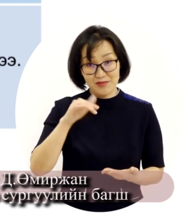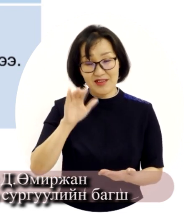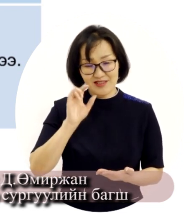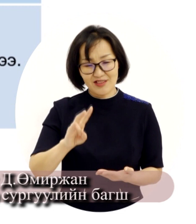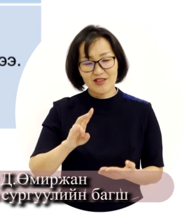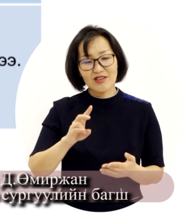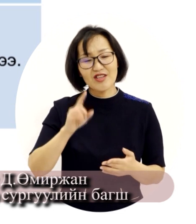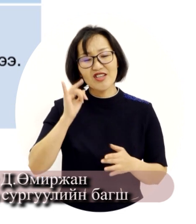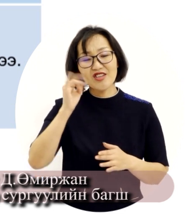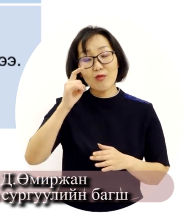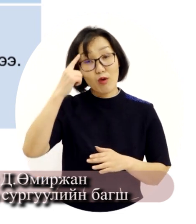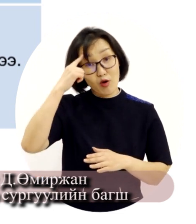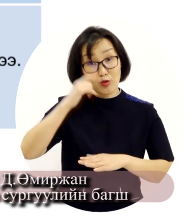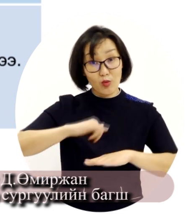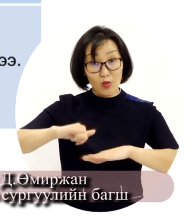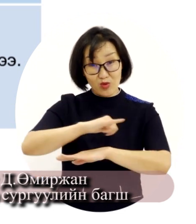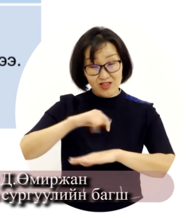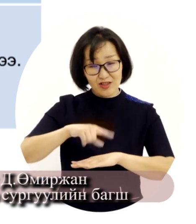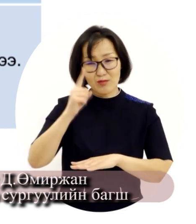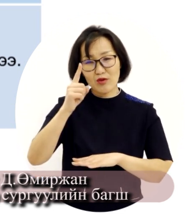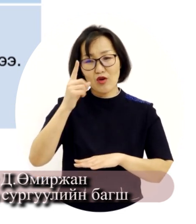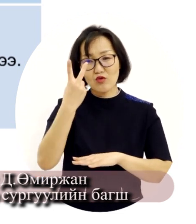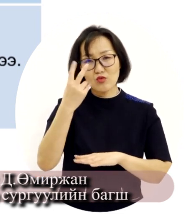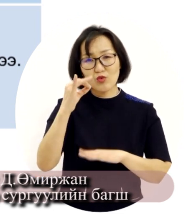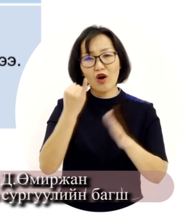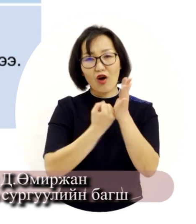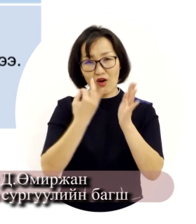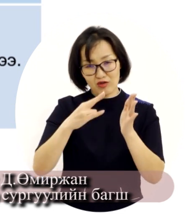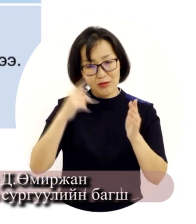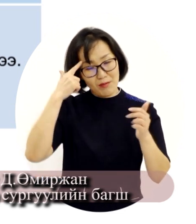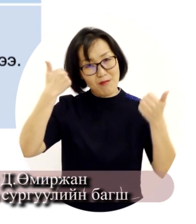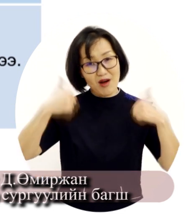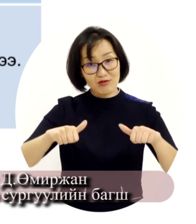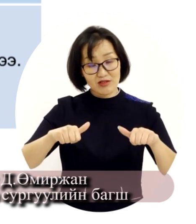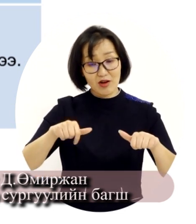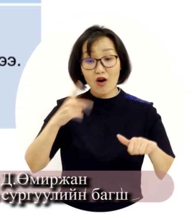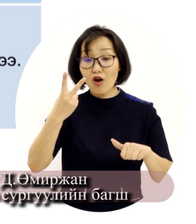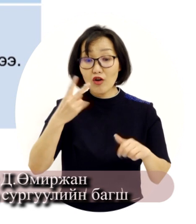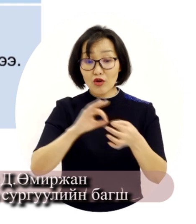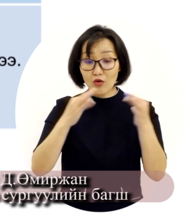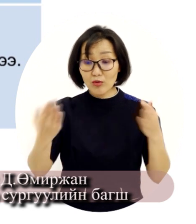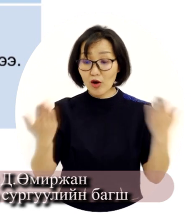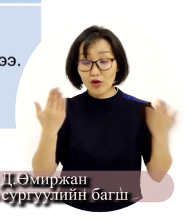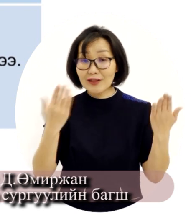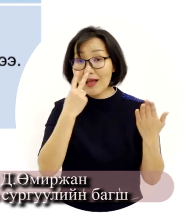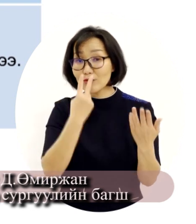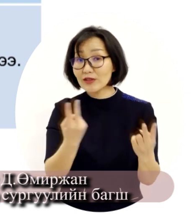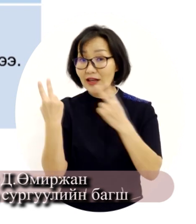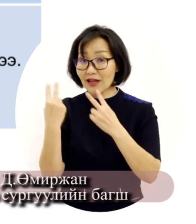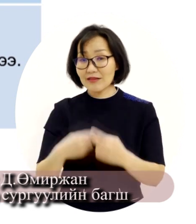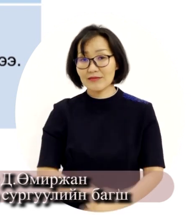Екі сөйлемді салыстырғанда бізге нақты тарихты беріп тұр ма? Олай болса, сендердің